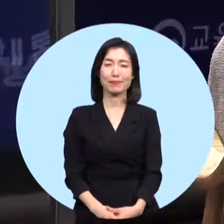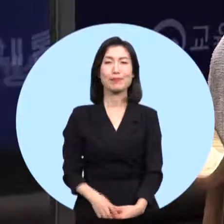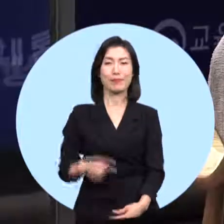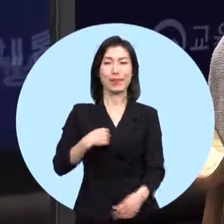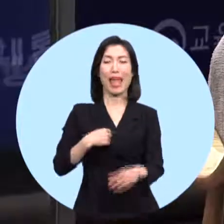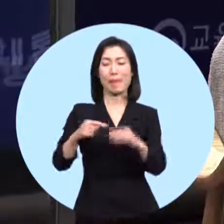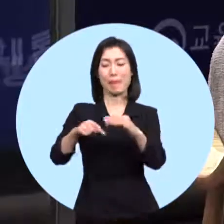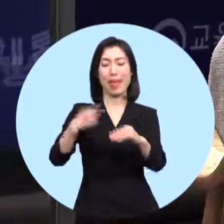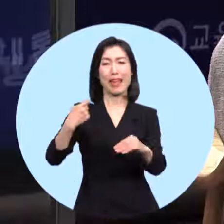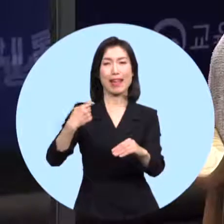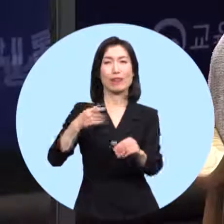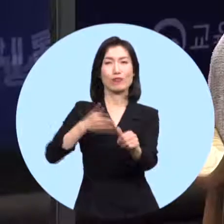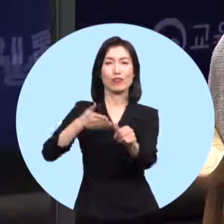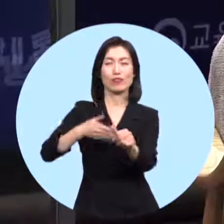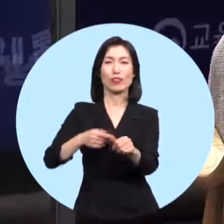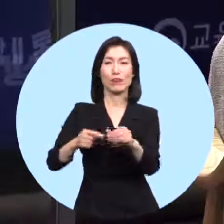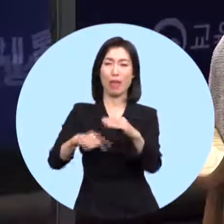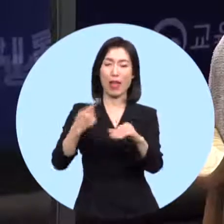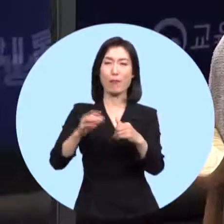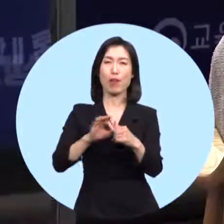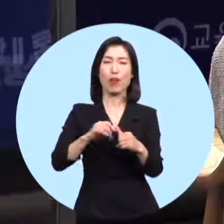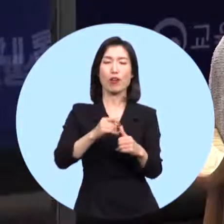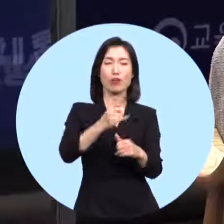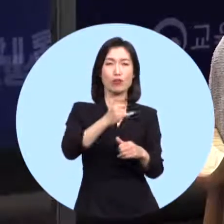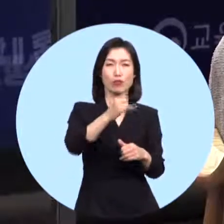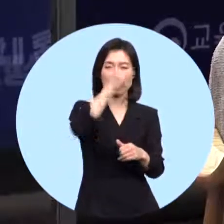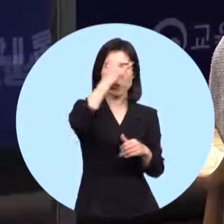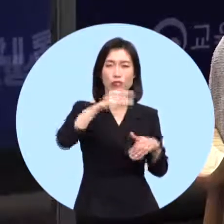제가 저한테 이메일을 주시면은